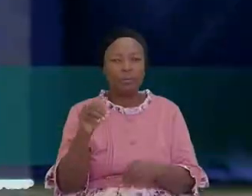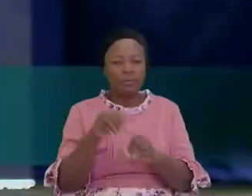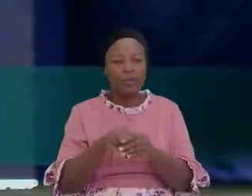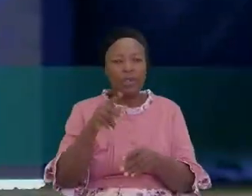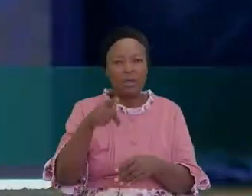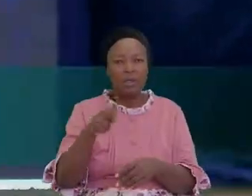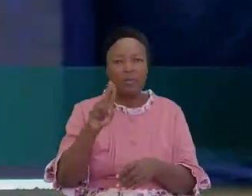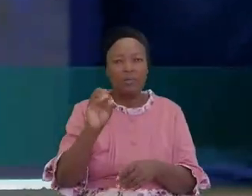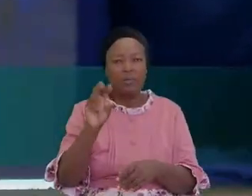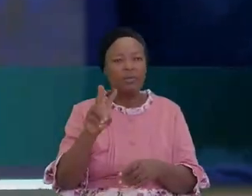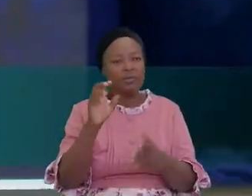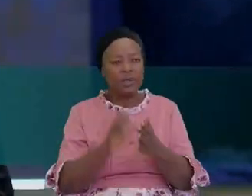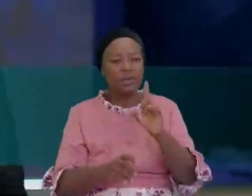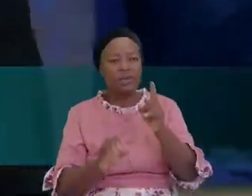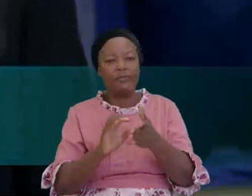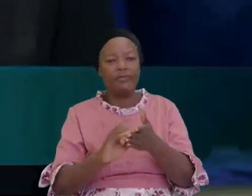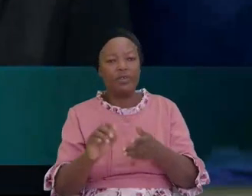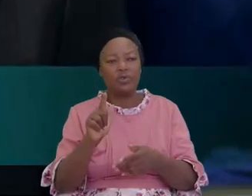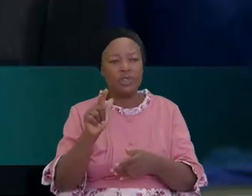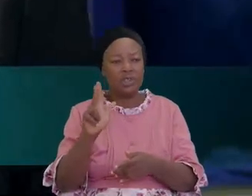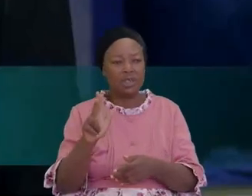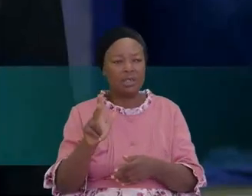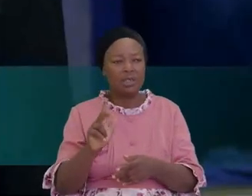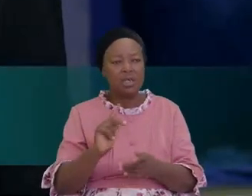En Proverbes chapitre 1, verset 23.